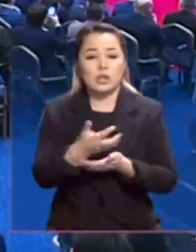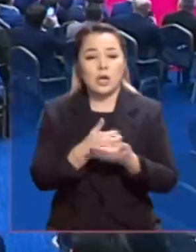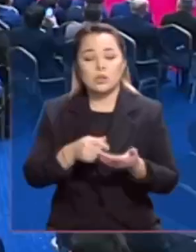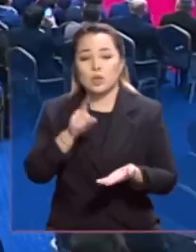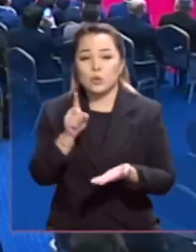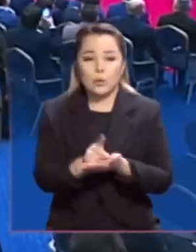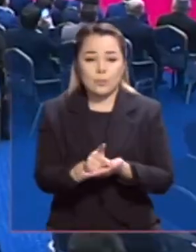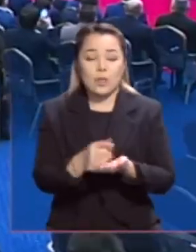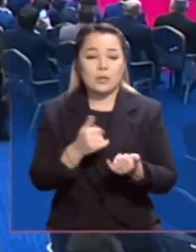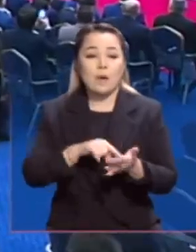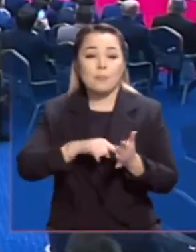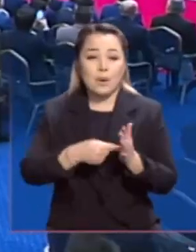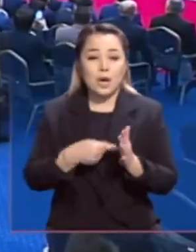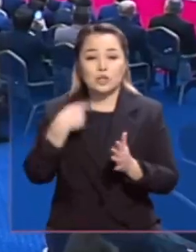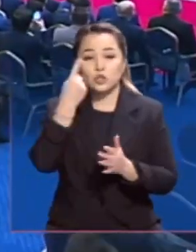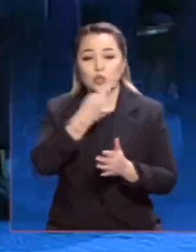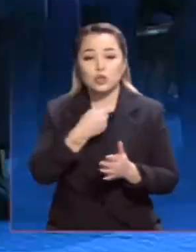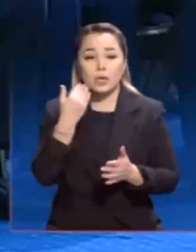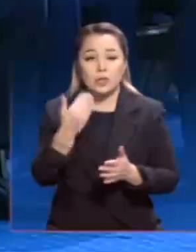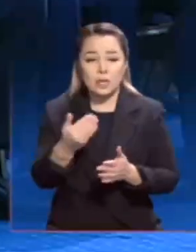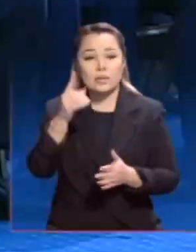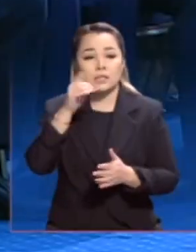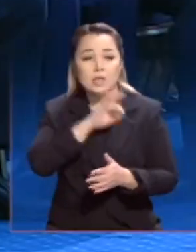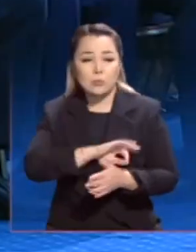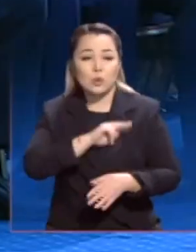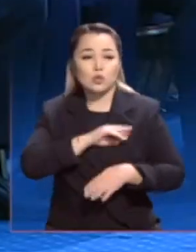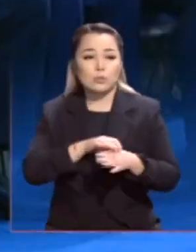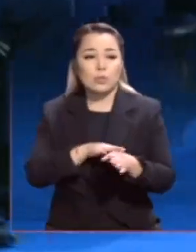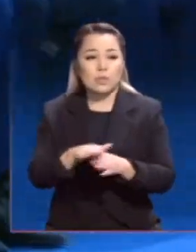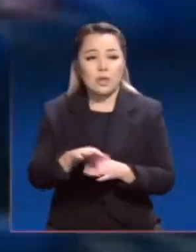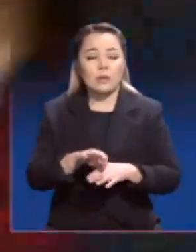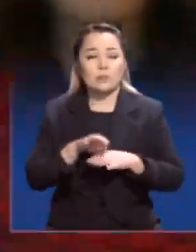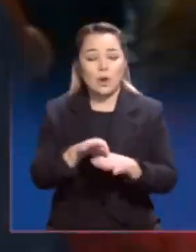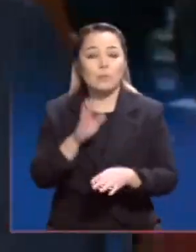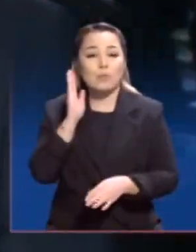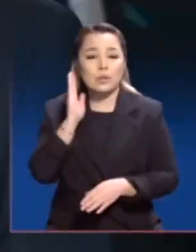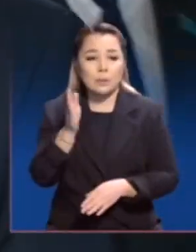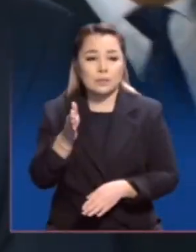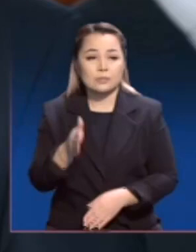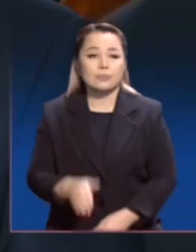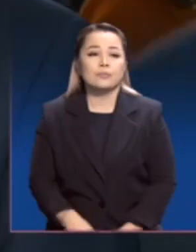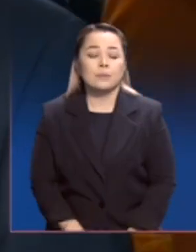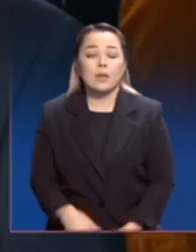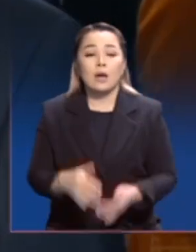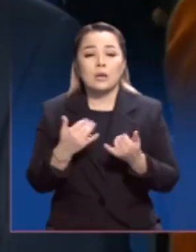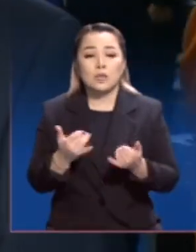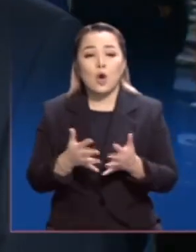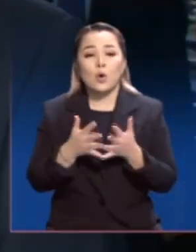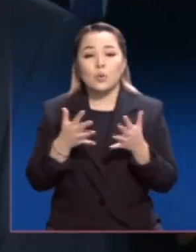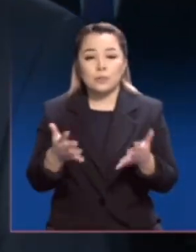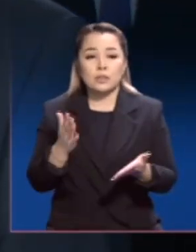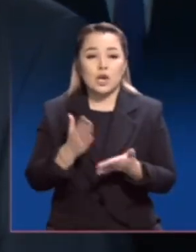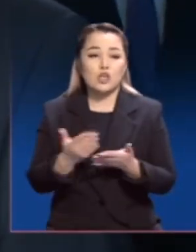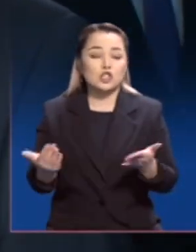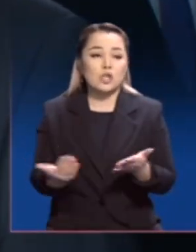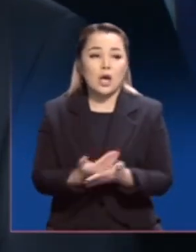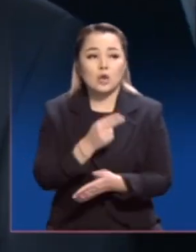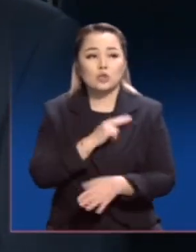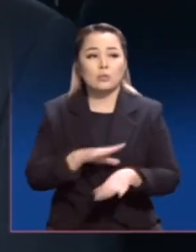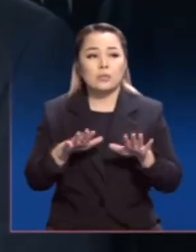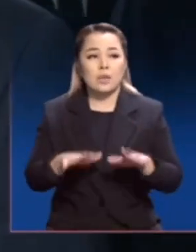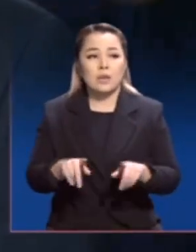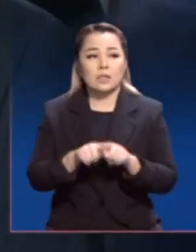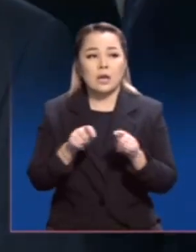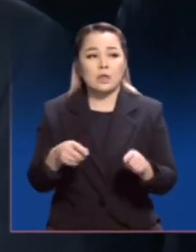кейін мақсатты түрде тиімді жұмыс жүргіземіз. Көбінесе ауылдарда қазір жаңа жұмыс орындары